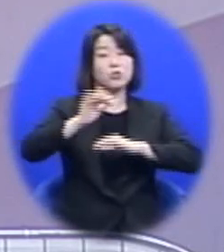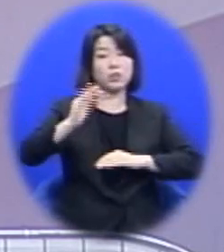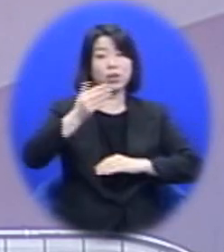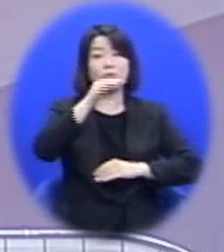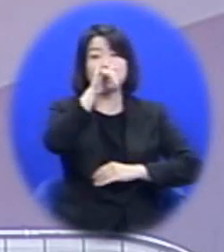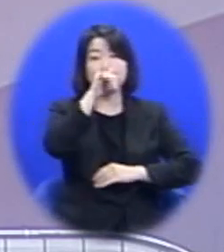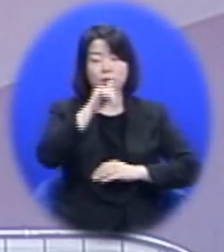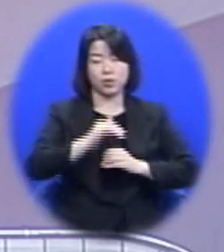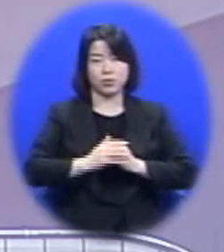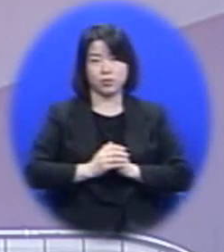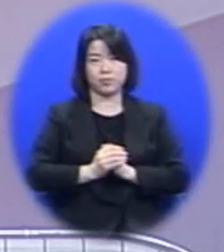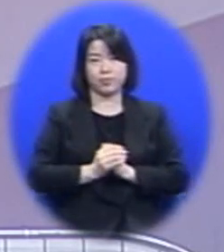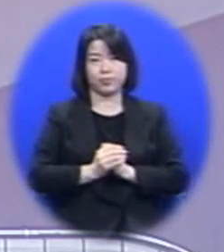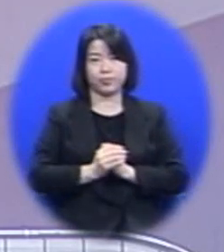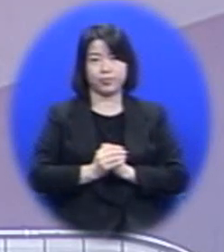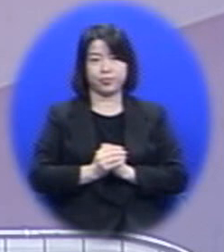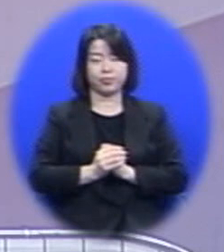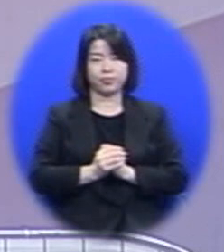것.